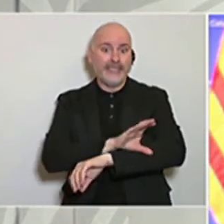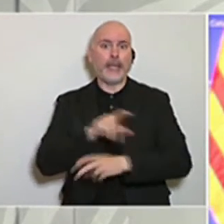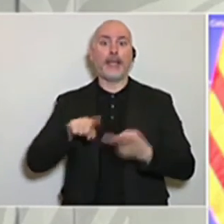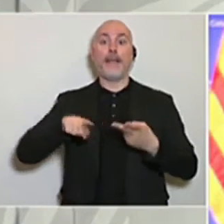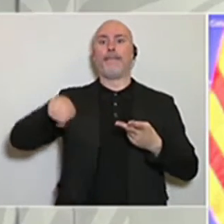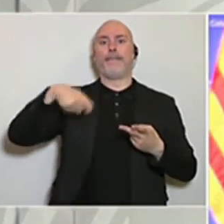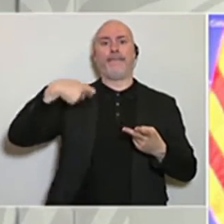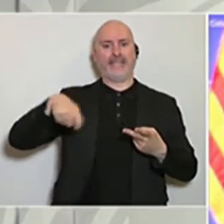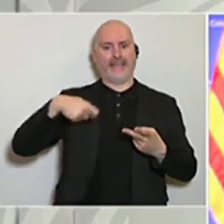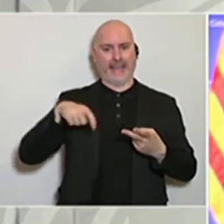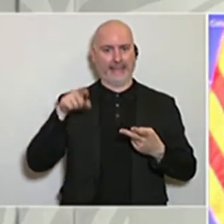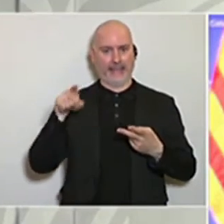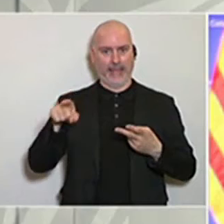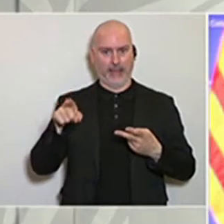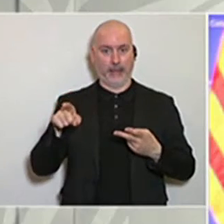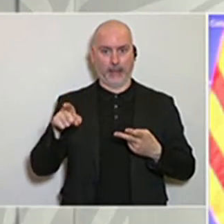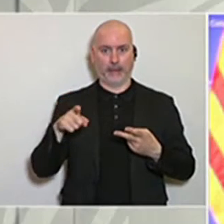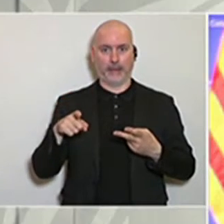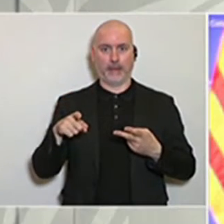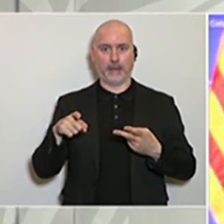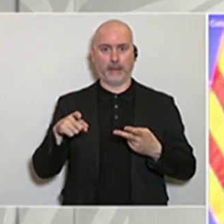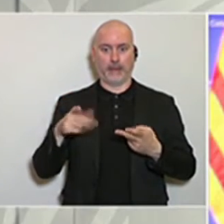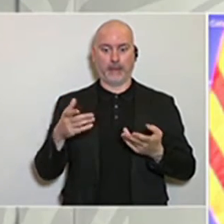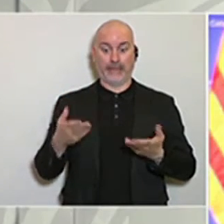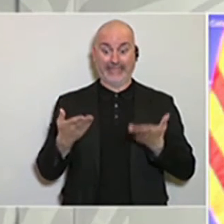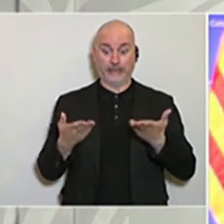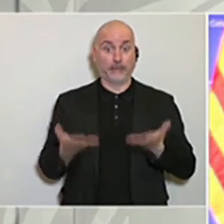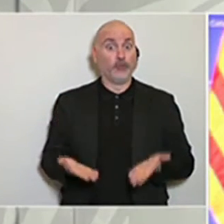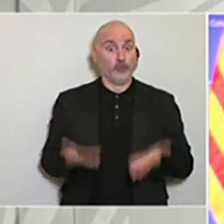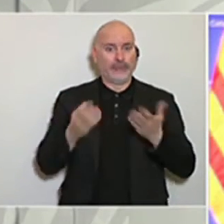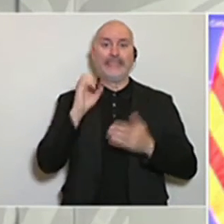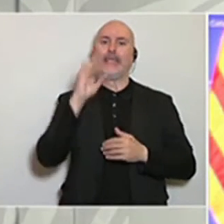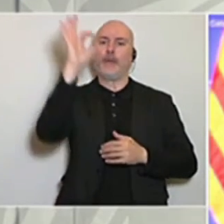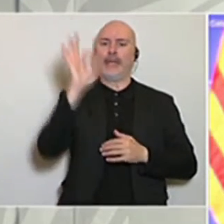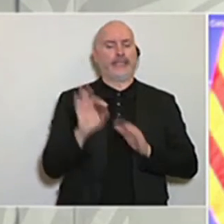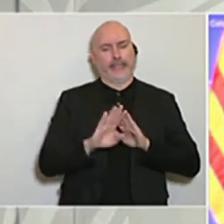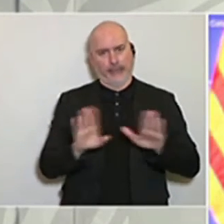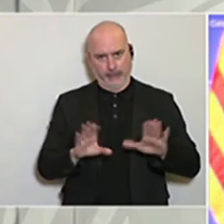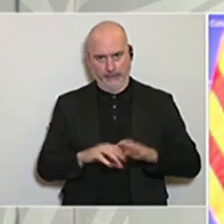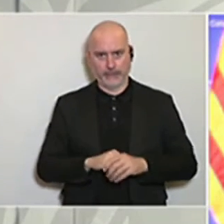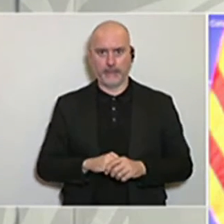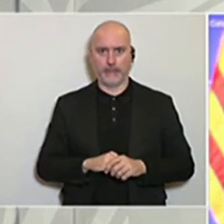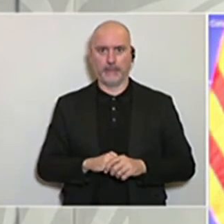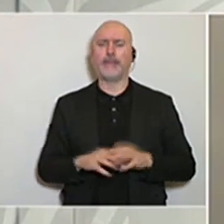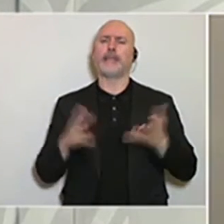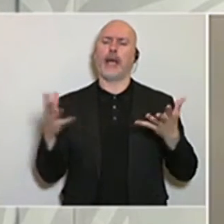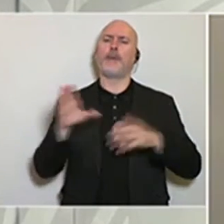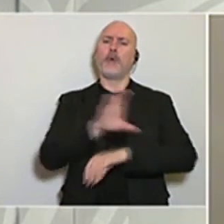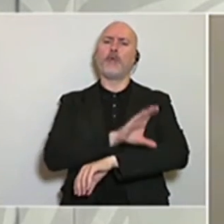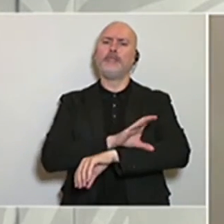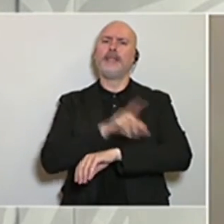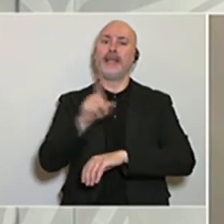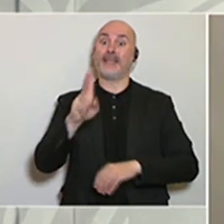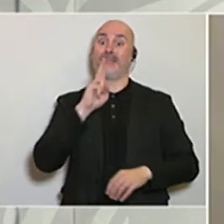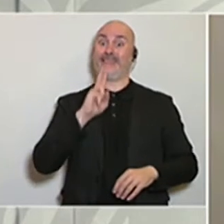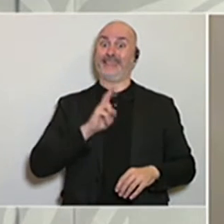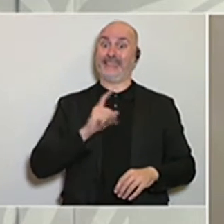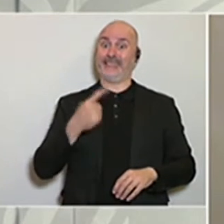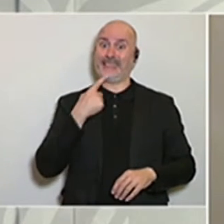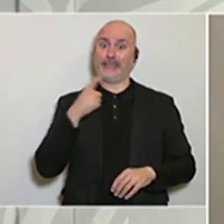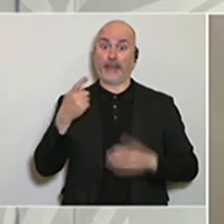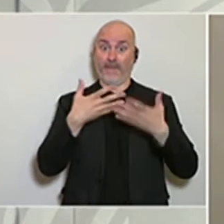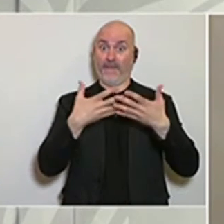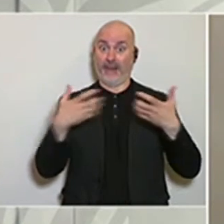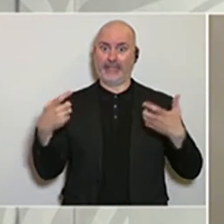el president de la Generalitat, que s'ha incrementat 0%. La consellera, vostè mateixa acaba de dir, tinc aquí la